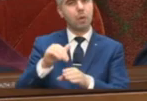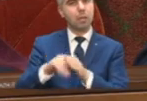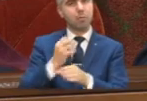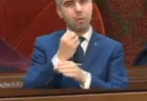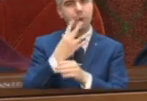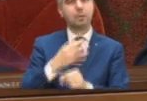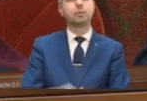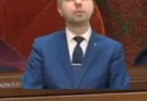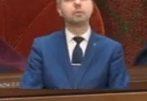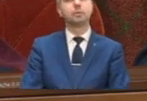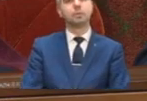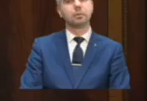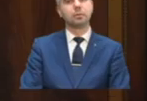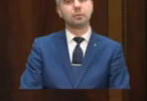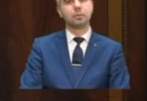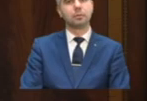الاشتراكي